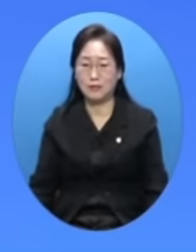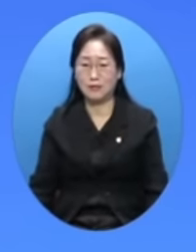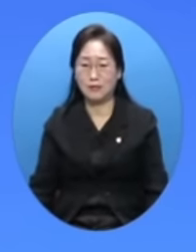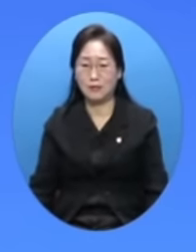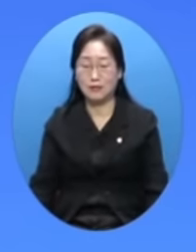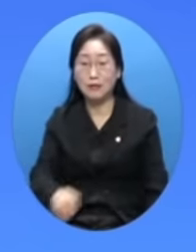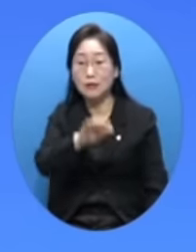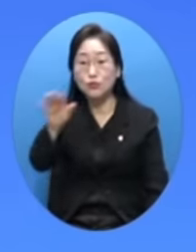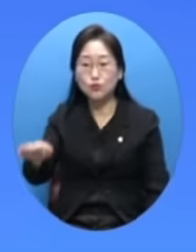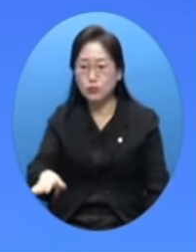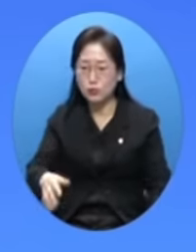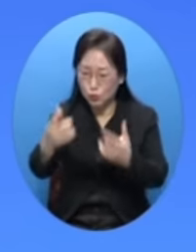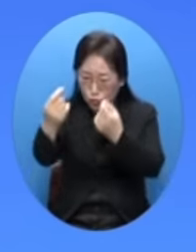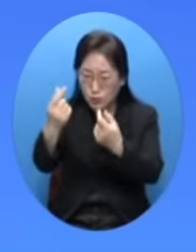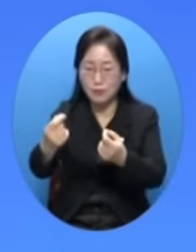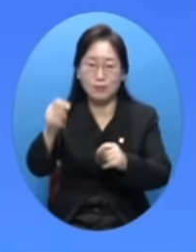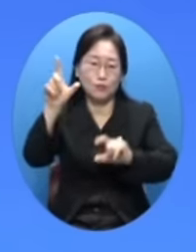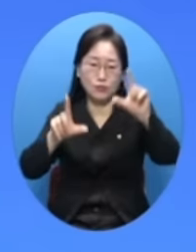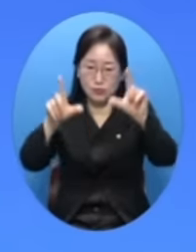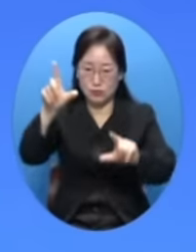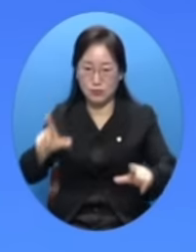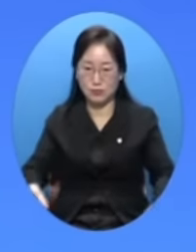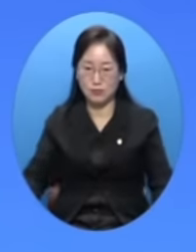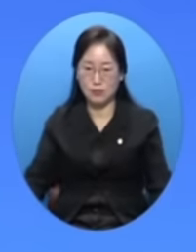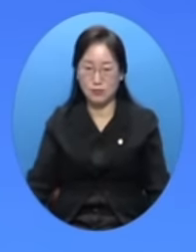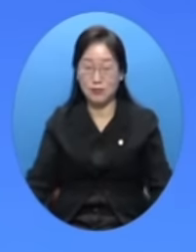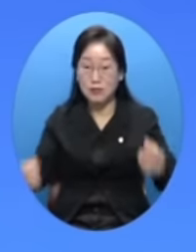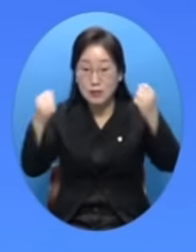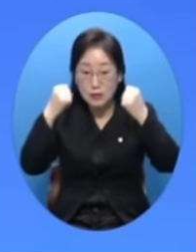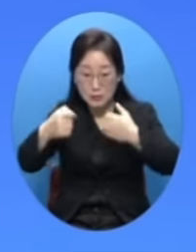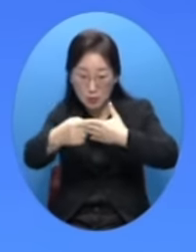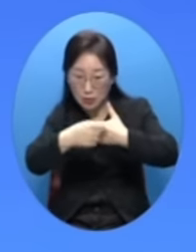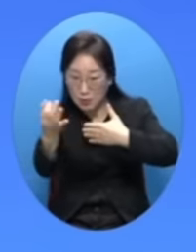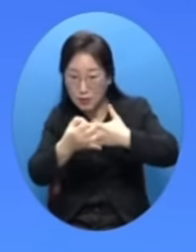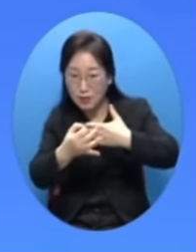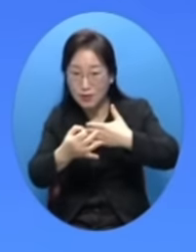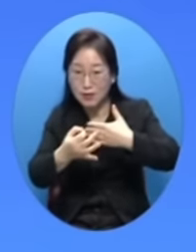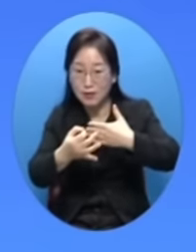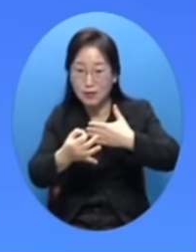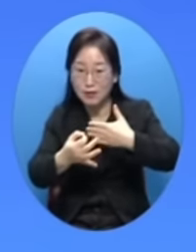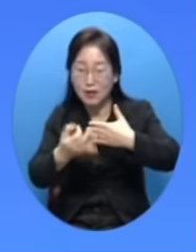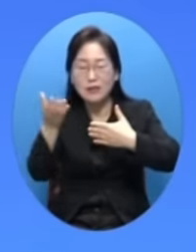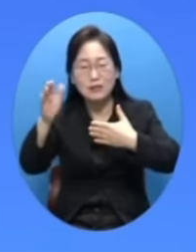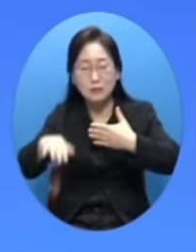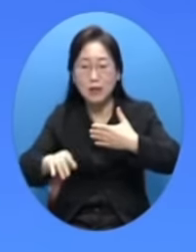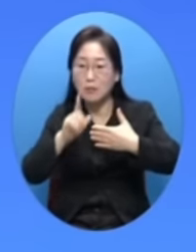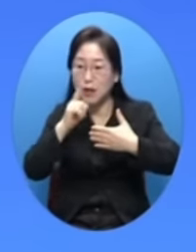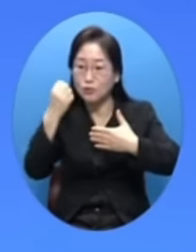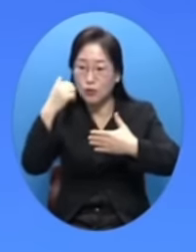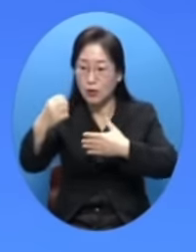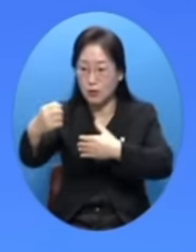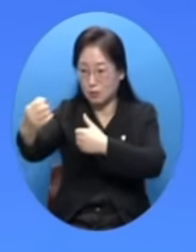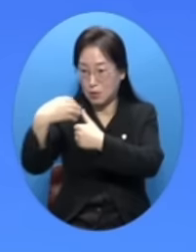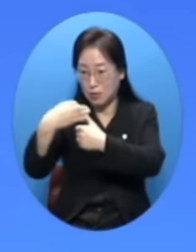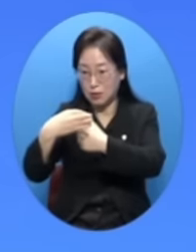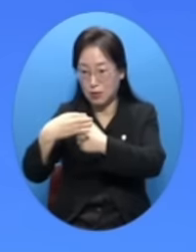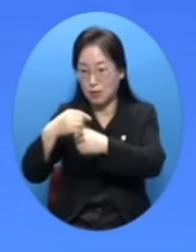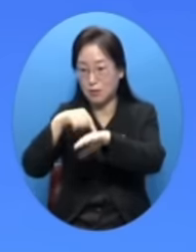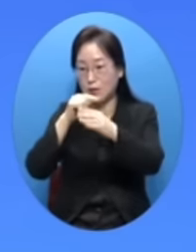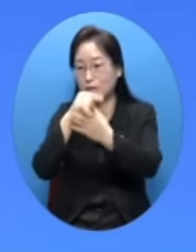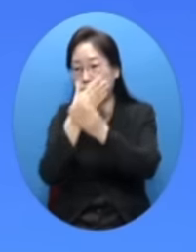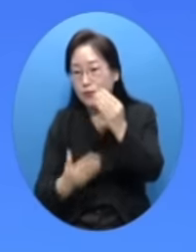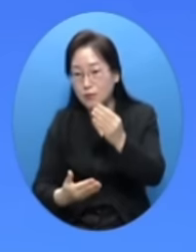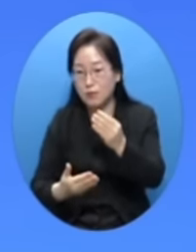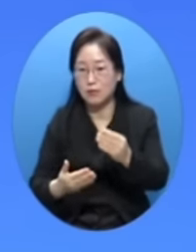우리가 바로 그같은 존재입니다 우리가 힘 있는 것 같지만 말 한마디에 쓰러지고 무너지는 연약한 존재입니다